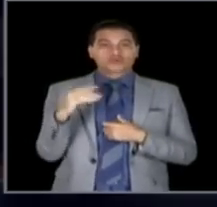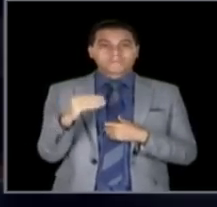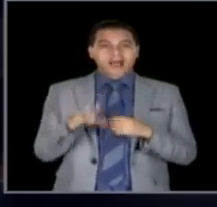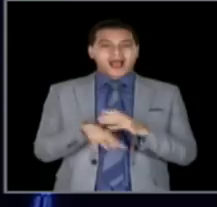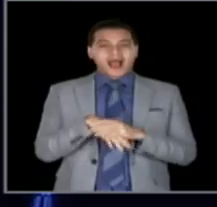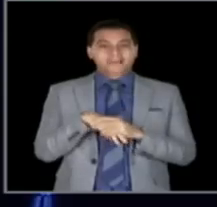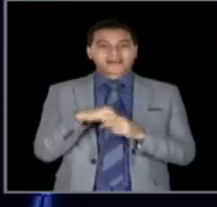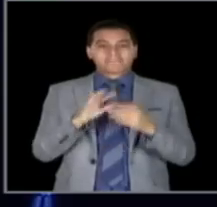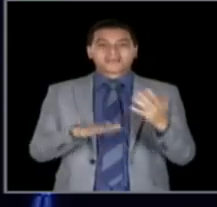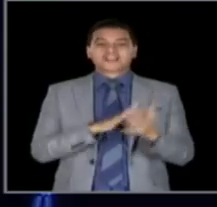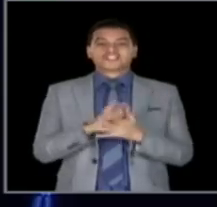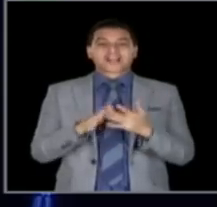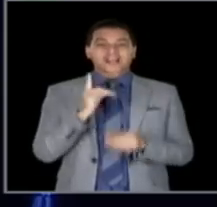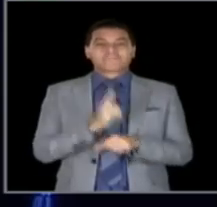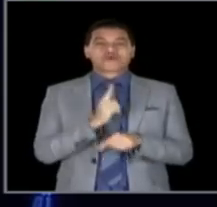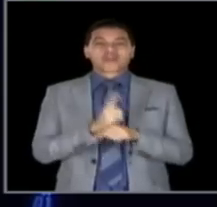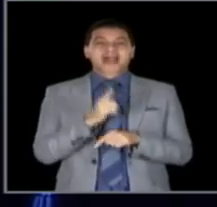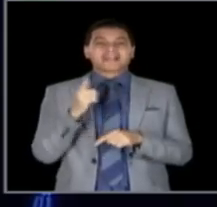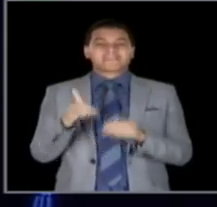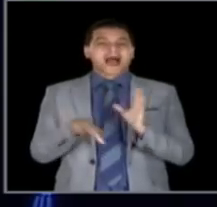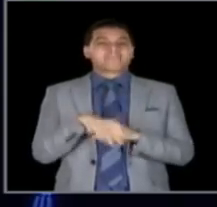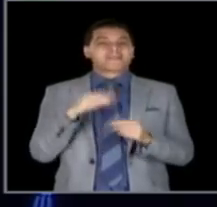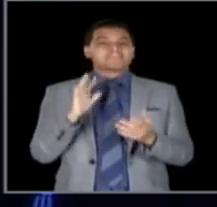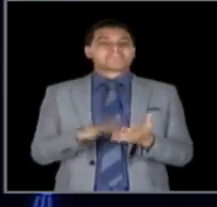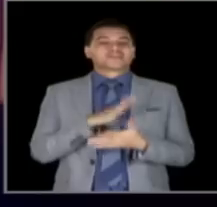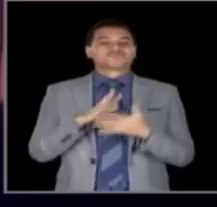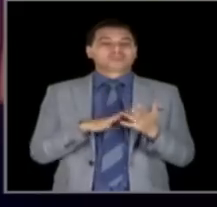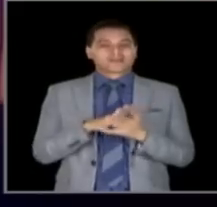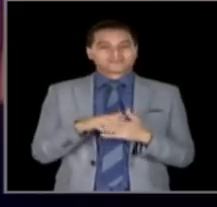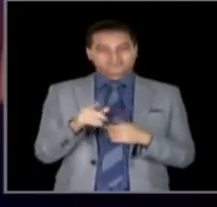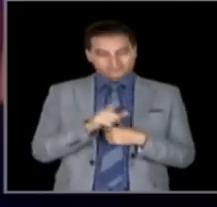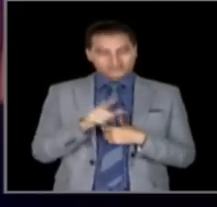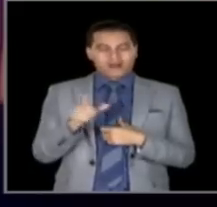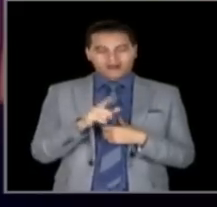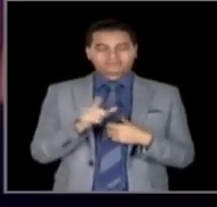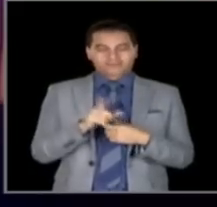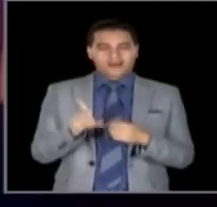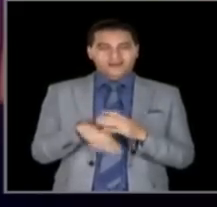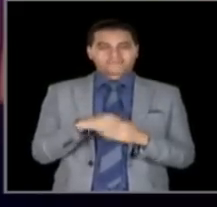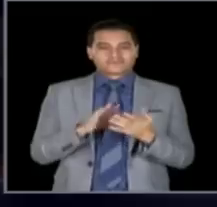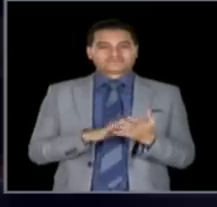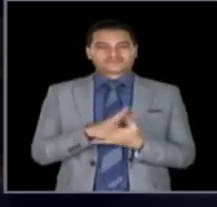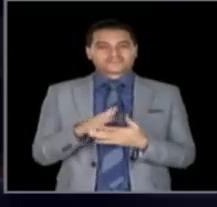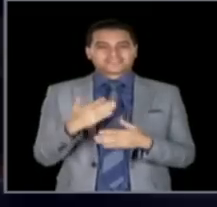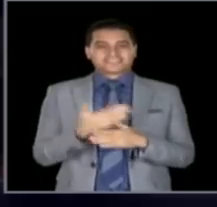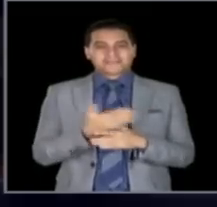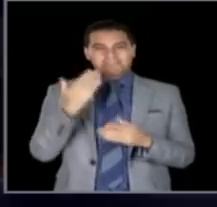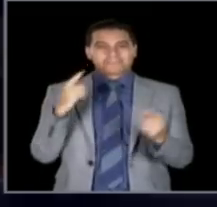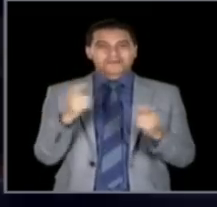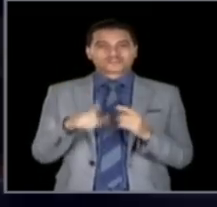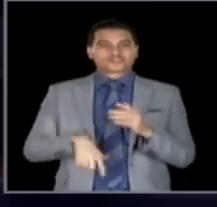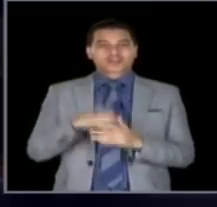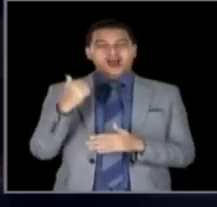رهيبه. كابتن فريق مزعج صح؟ حقيقي، ده حقيقي ومرعب. لا ما فيش. الماتش اللي فات